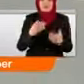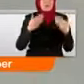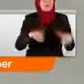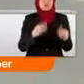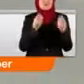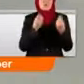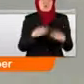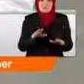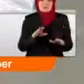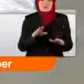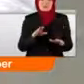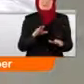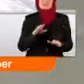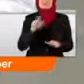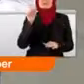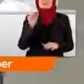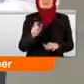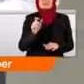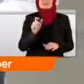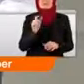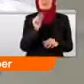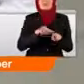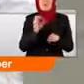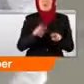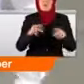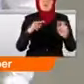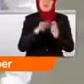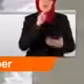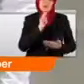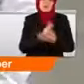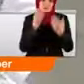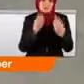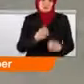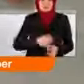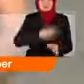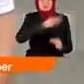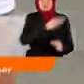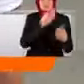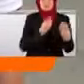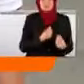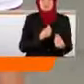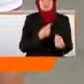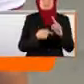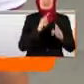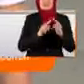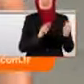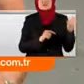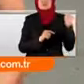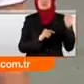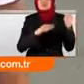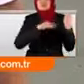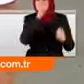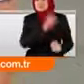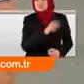yol kenarına duba yaptırdı üstüne basa basa söylüyorum sadece bir kişi siyasi gücü biraz fazla galiba